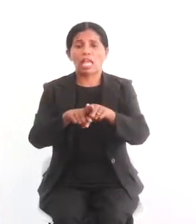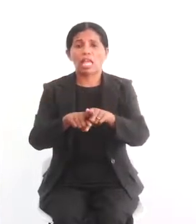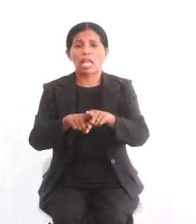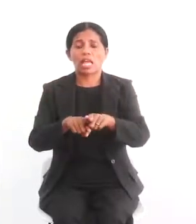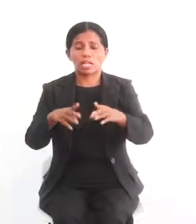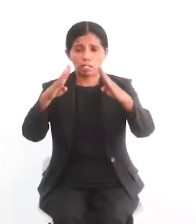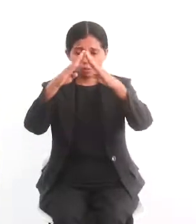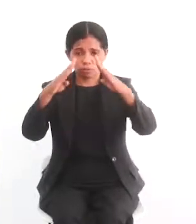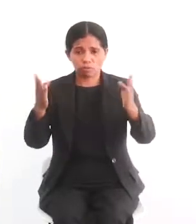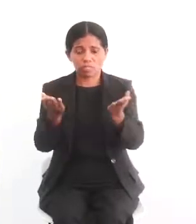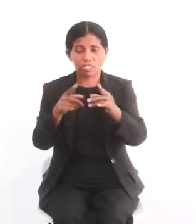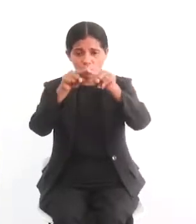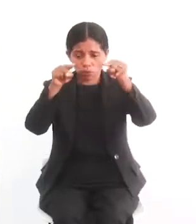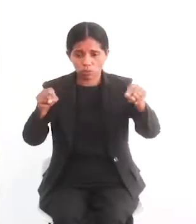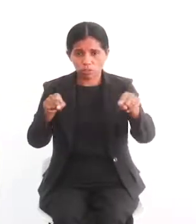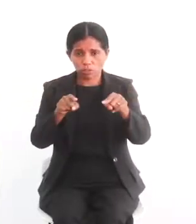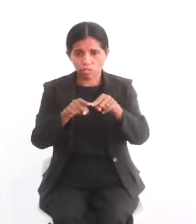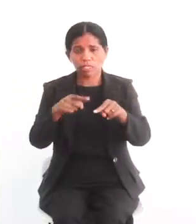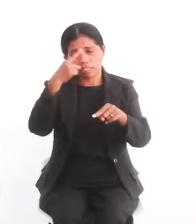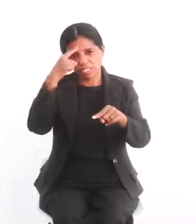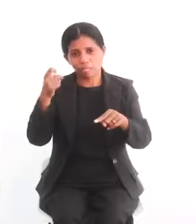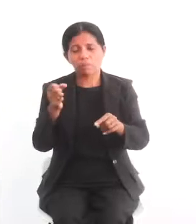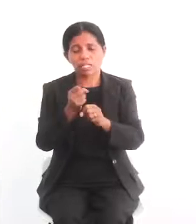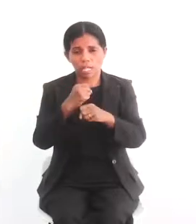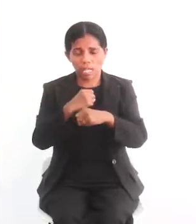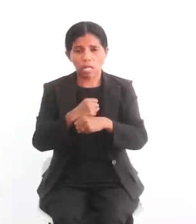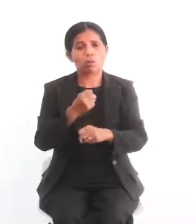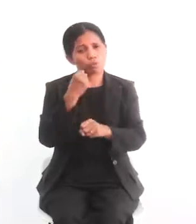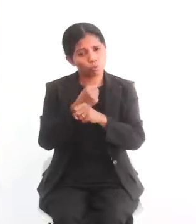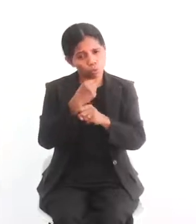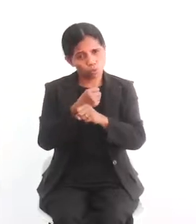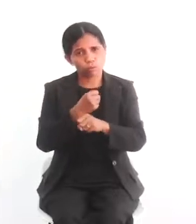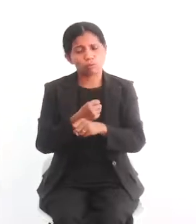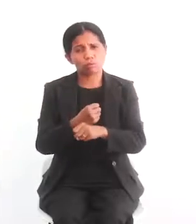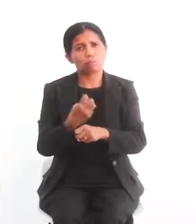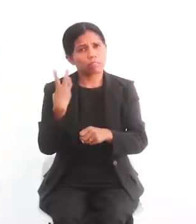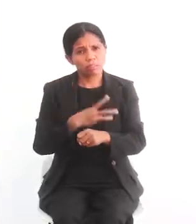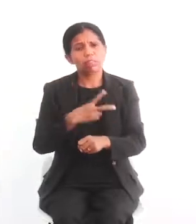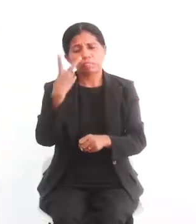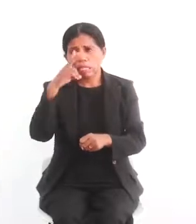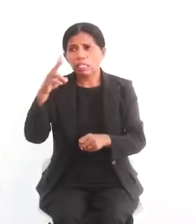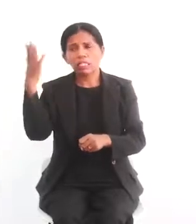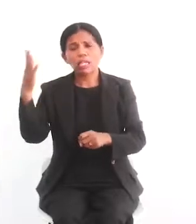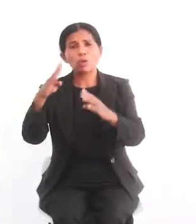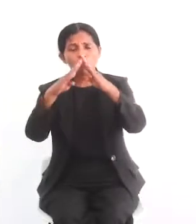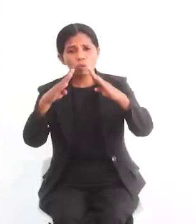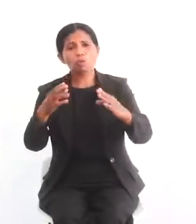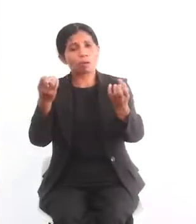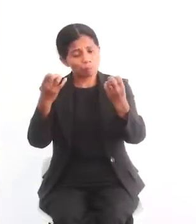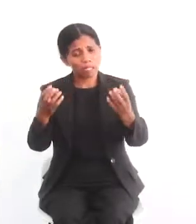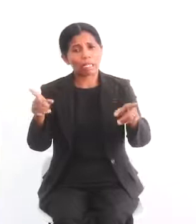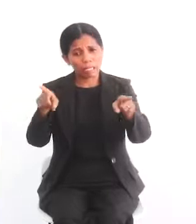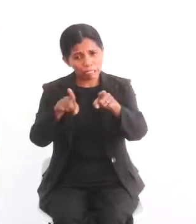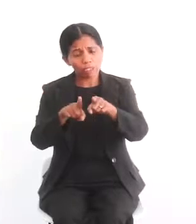geometria triangulo tamba ne bele forza itamos observa iha maka kuluk sira sempre usa forma geometria